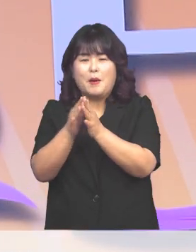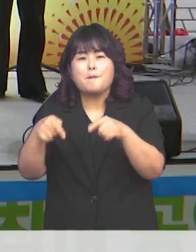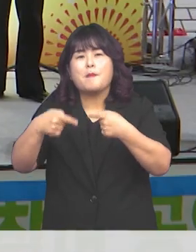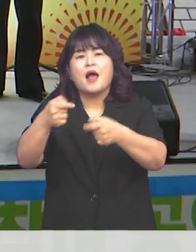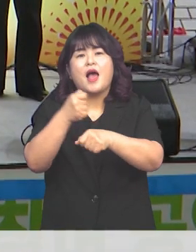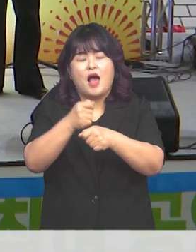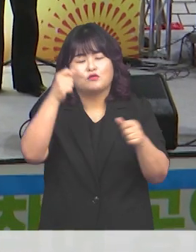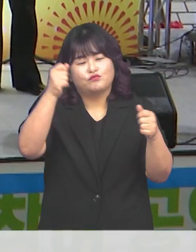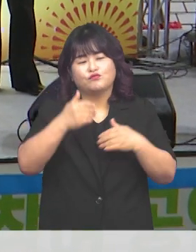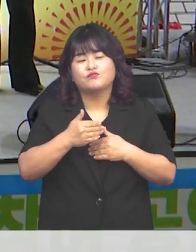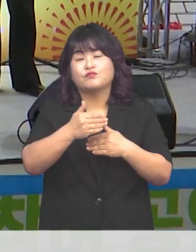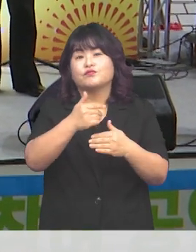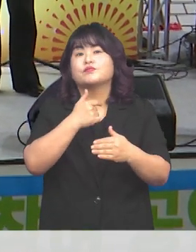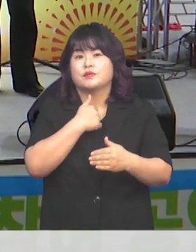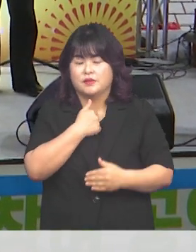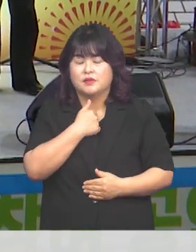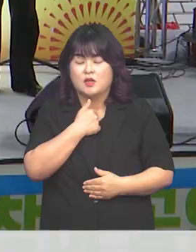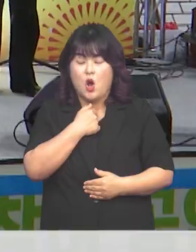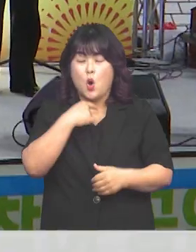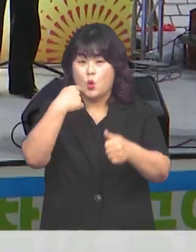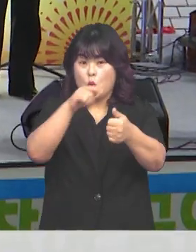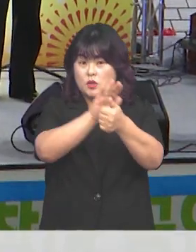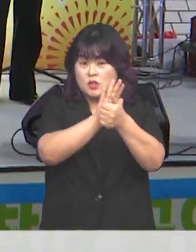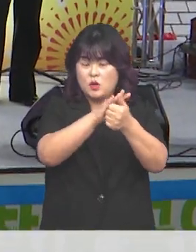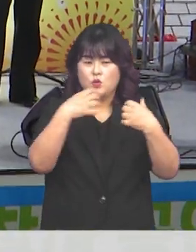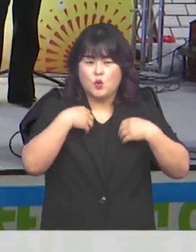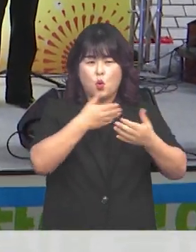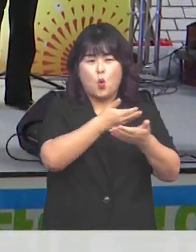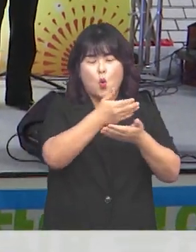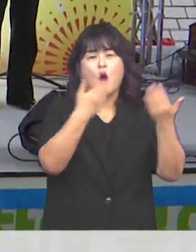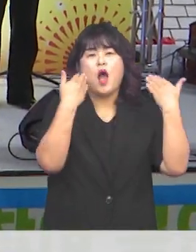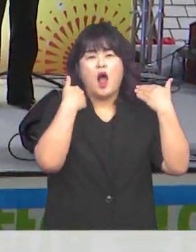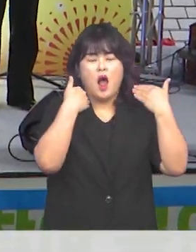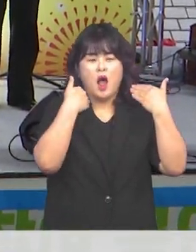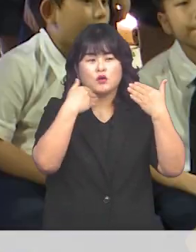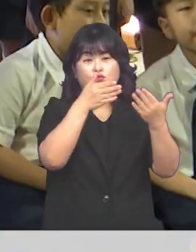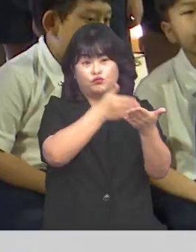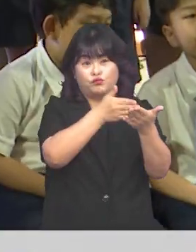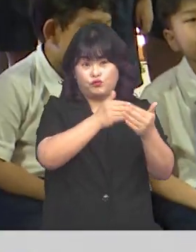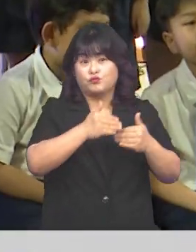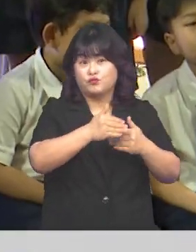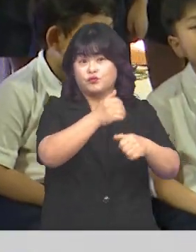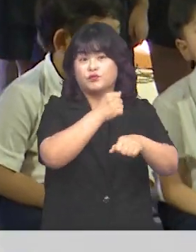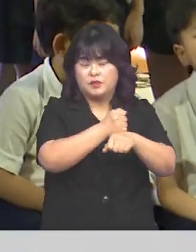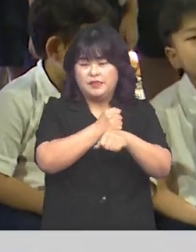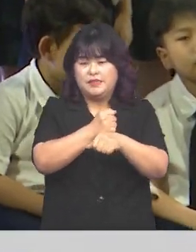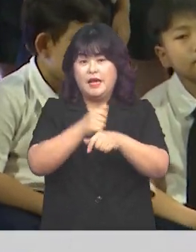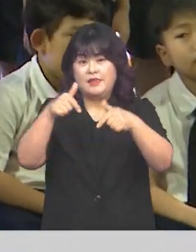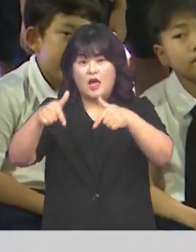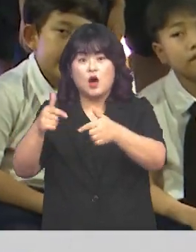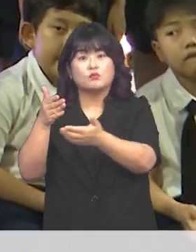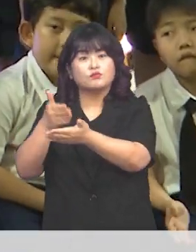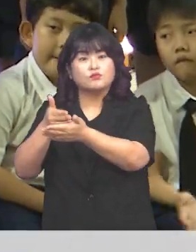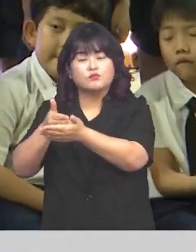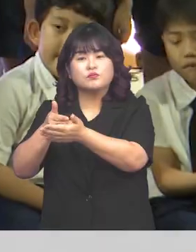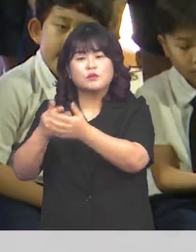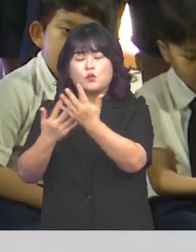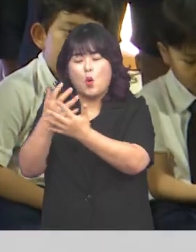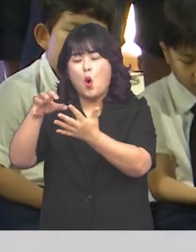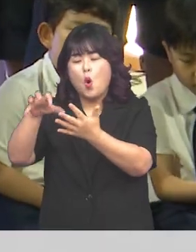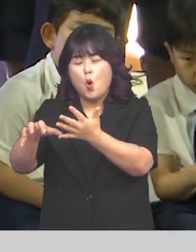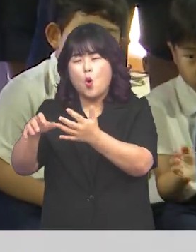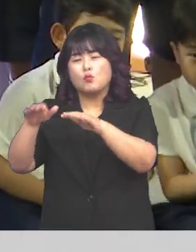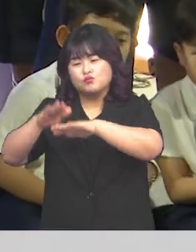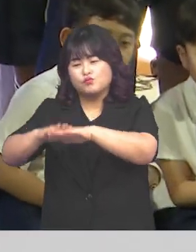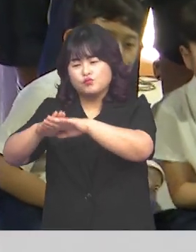공연들이 진행됐고 용인교육지원청은 공유학교 뉴스 콘텐츠 생성 체험을, 용인서부소방서는 심폐소생술을